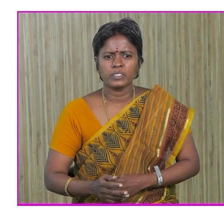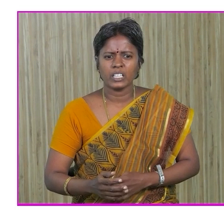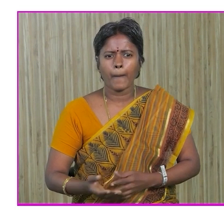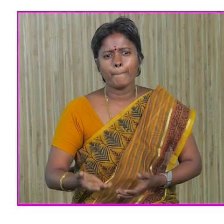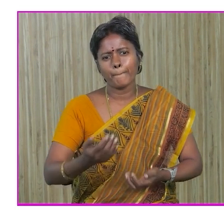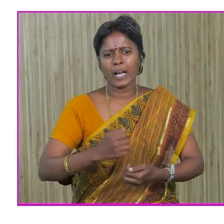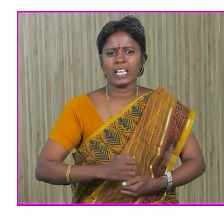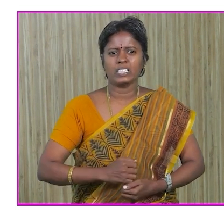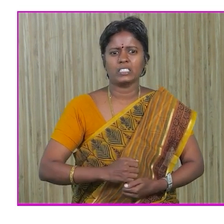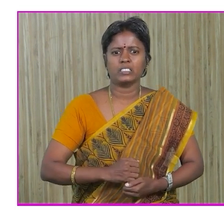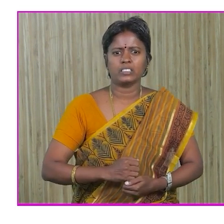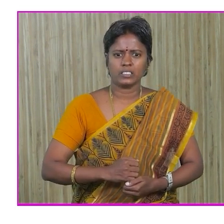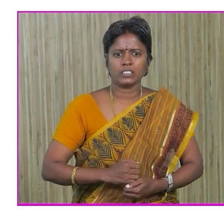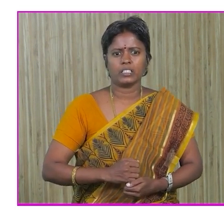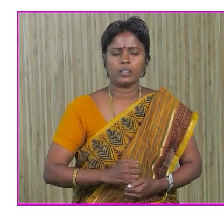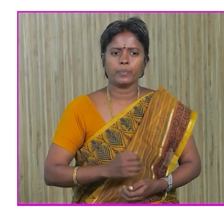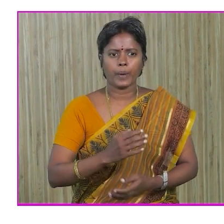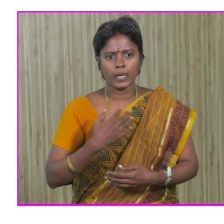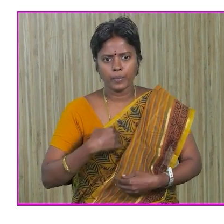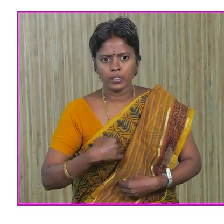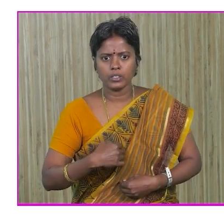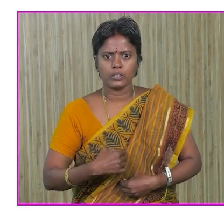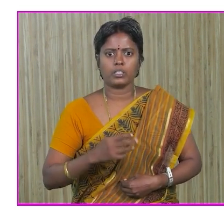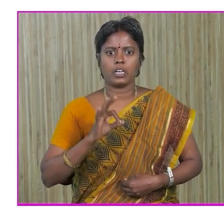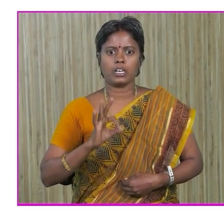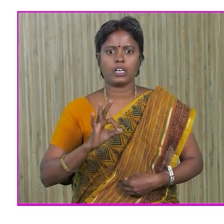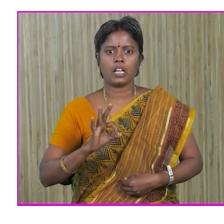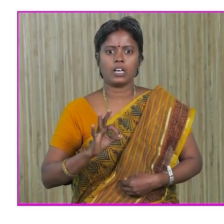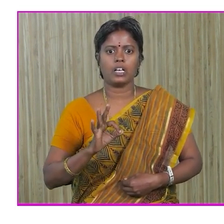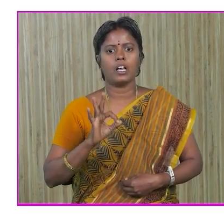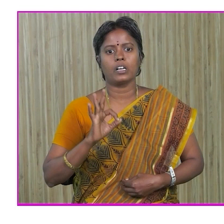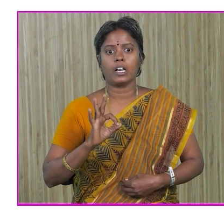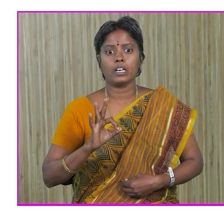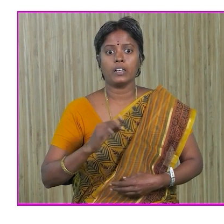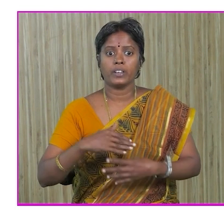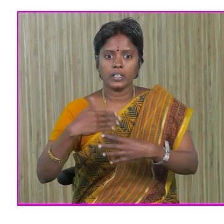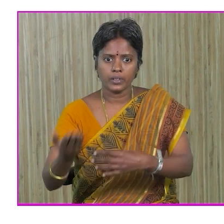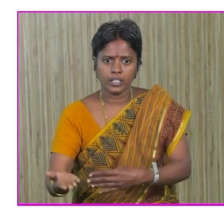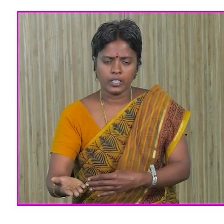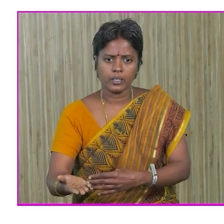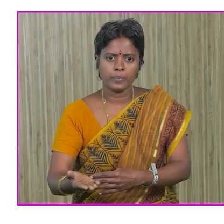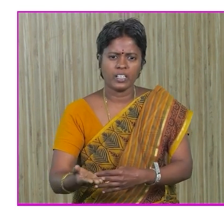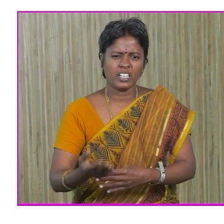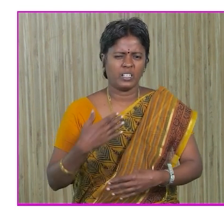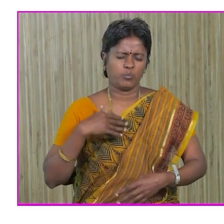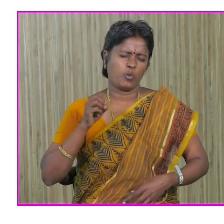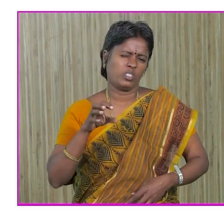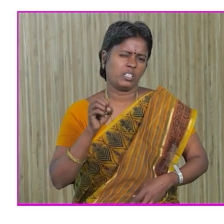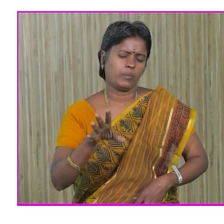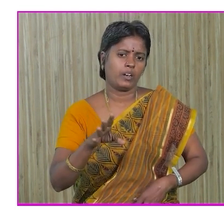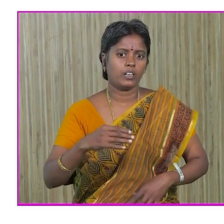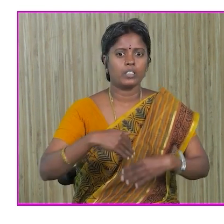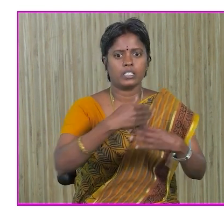பண்பை பொறுத்தது. நல்ல பண்பாளரிடம் சேர்ந்தால் நல்ல விளைவுகளையும், தீய பண்பாளரிடம்